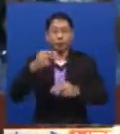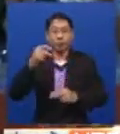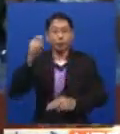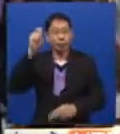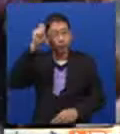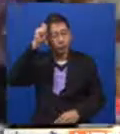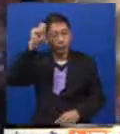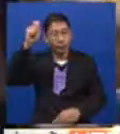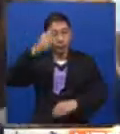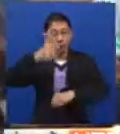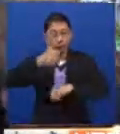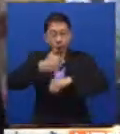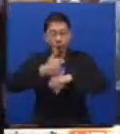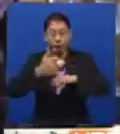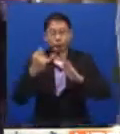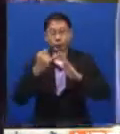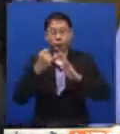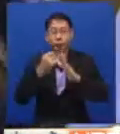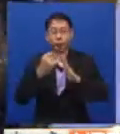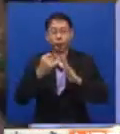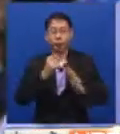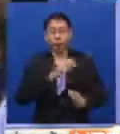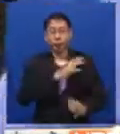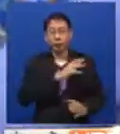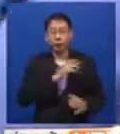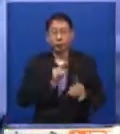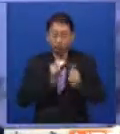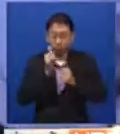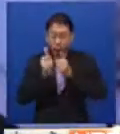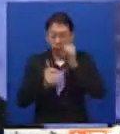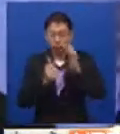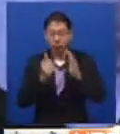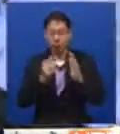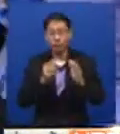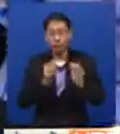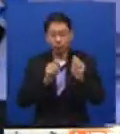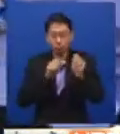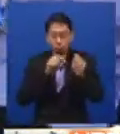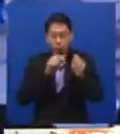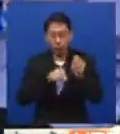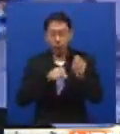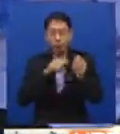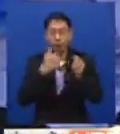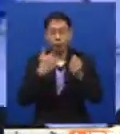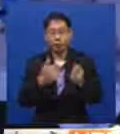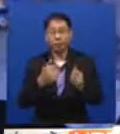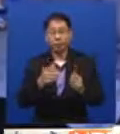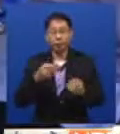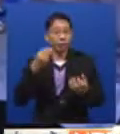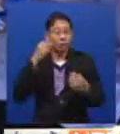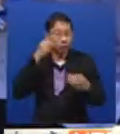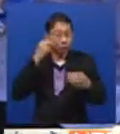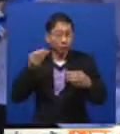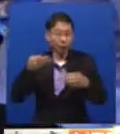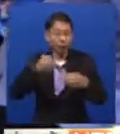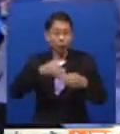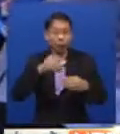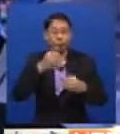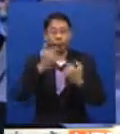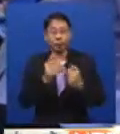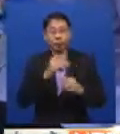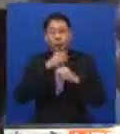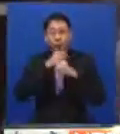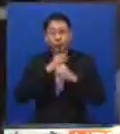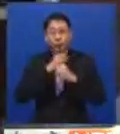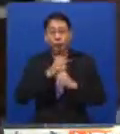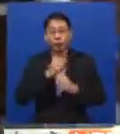ดิลกเวชนะครับผู้ว่าราชการจังหวัดพร้อมคณะคะลงพื้นที่อำเภอเสนาร่วมรดน้ำดำหัวผู้สูงอายุที่มีอายุกว่าร้อยปีทีเดียว